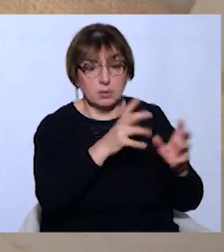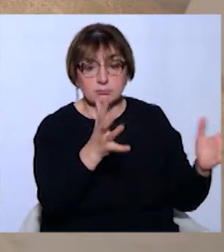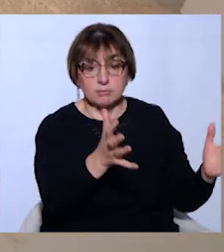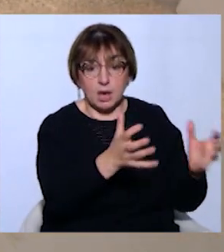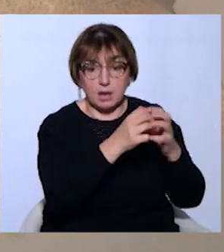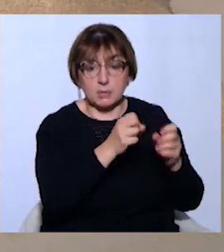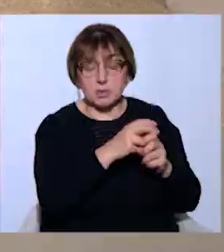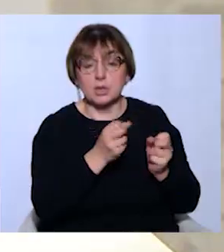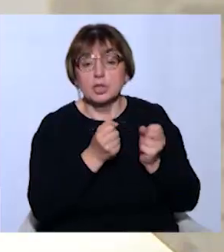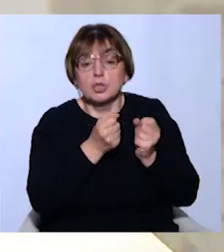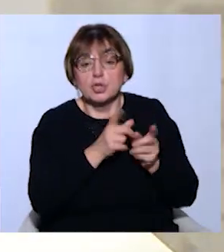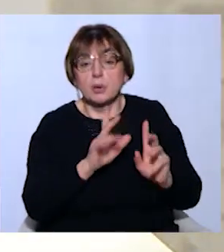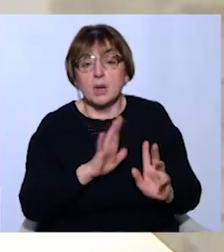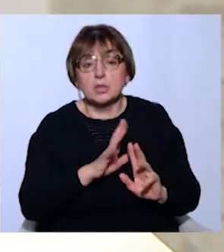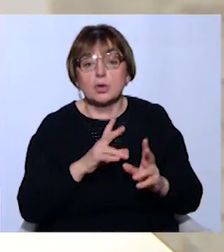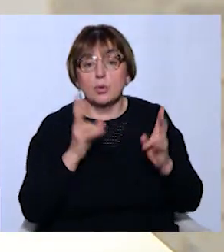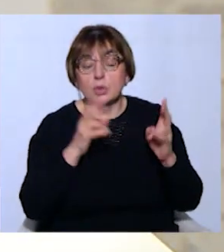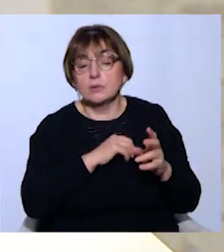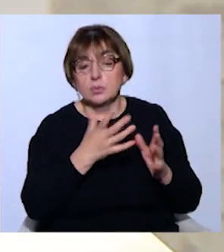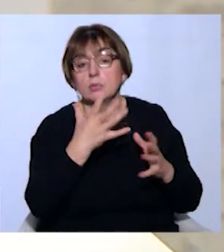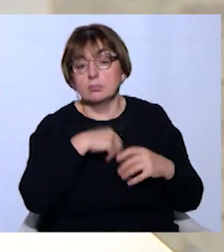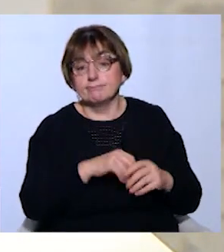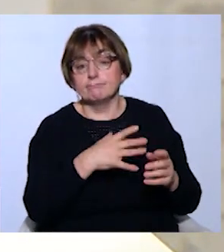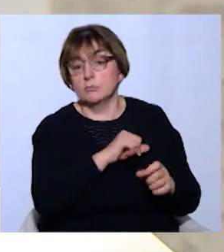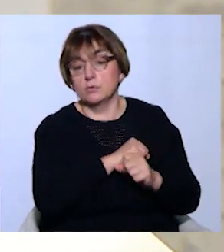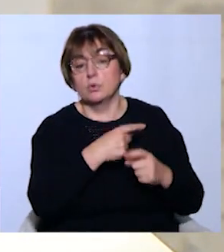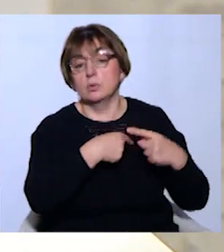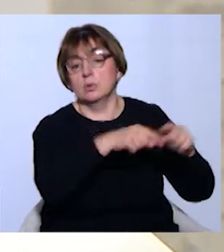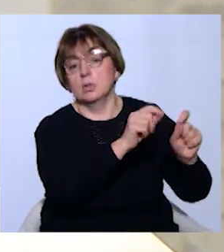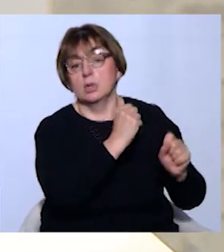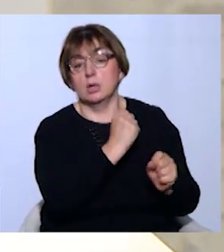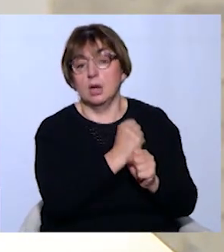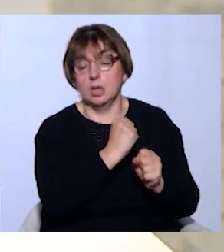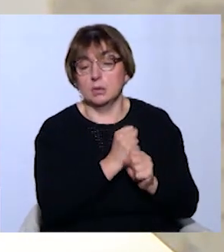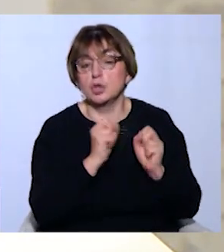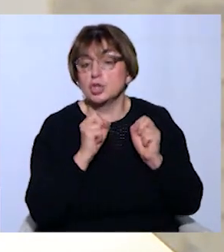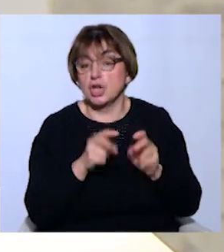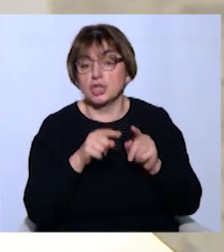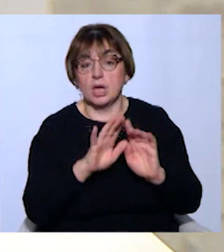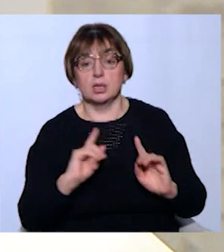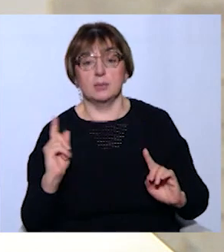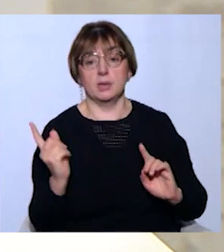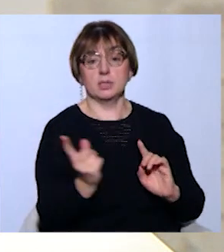რაც იქნება და საშიშროება რაც იქნება მოიხსნება და აღარ იქნება საშიში ის ტერიტორია.